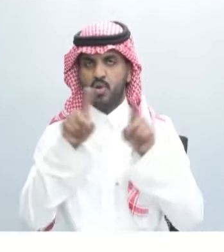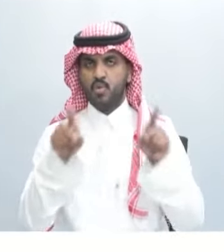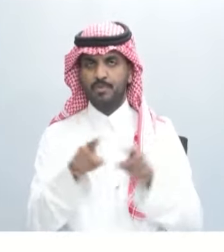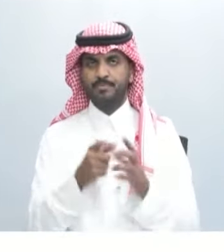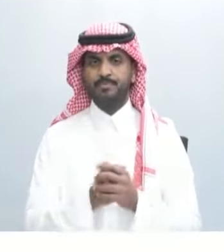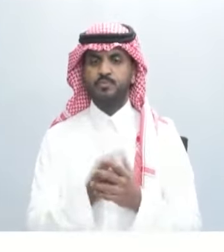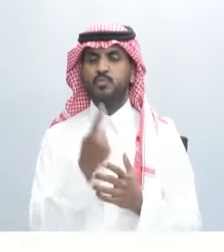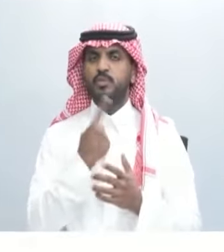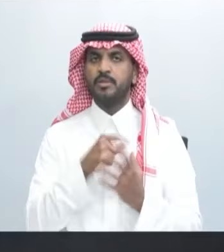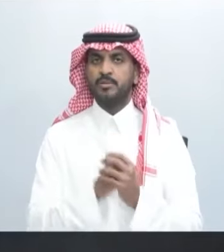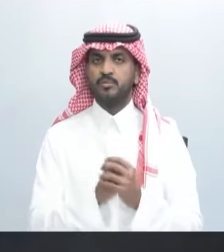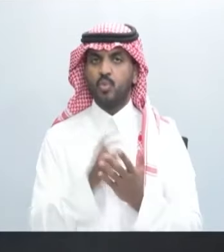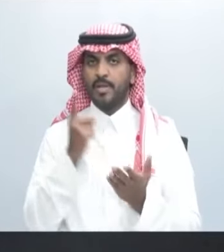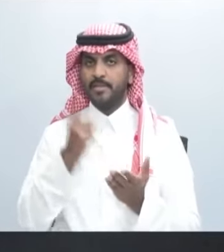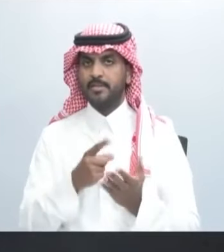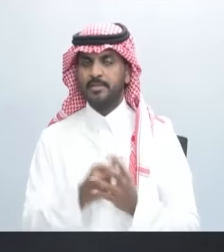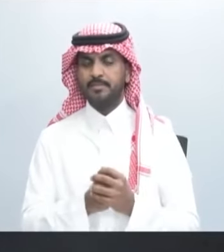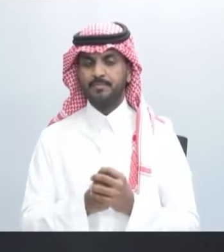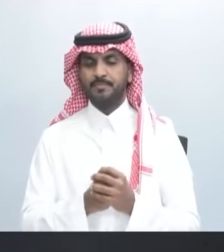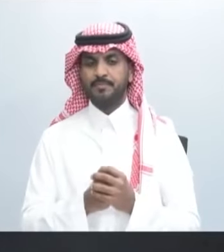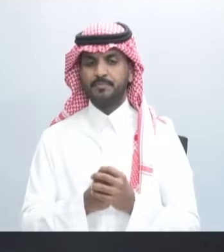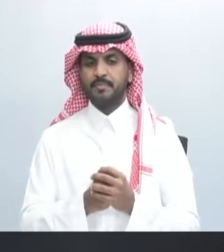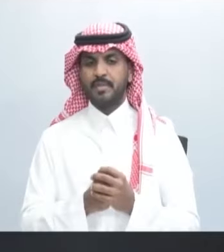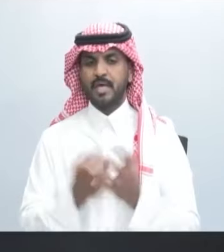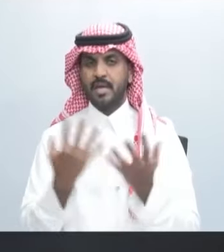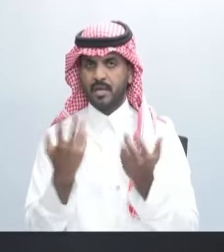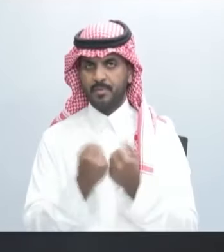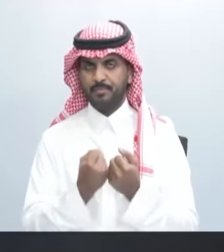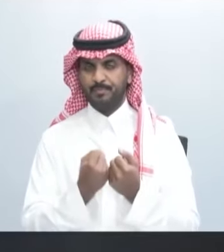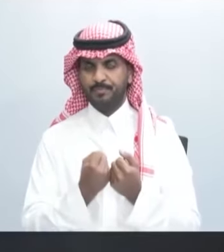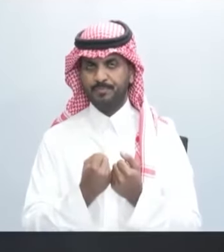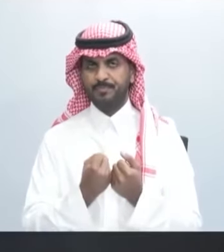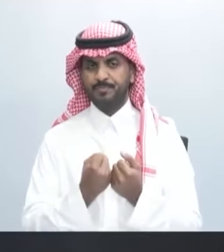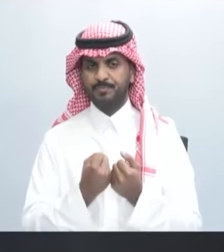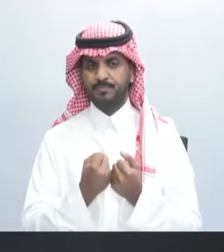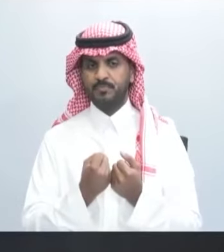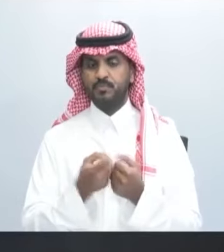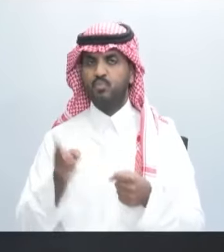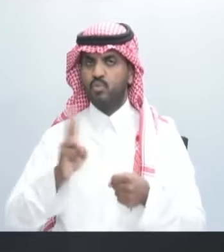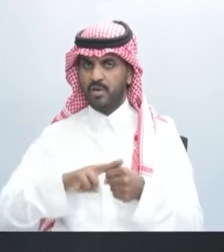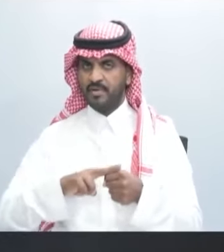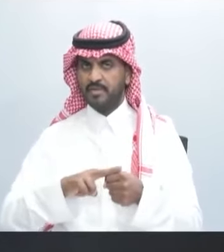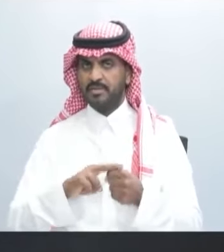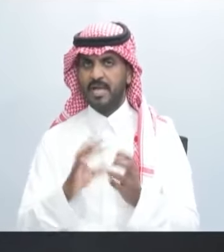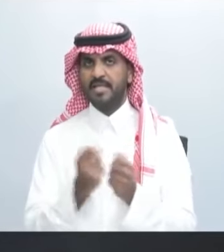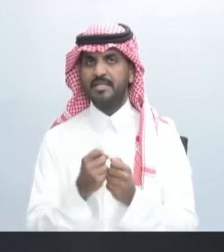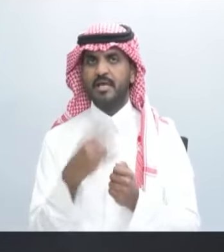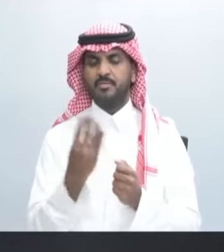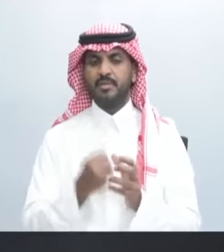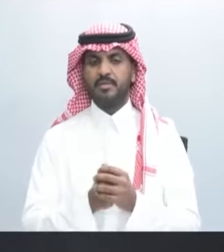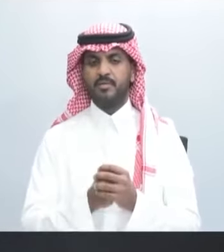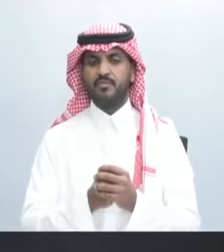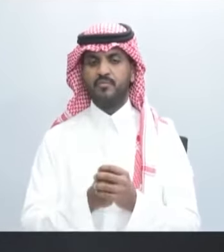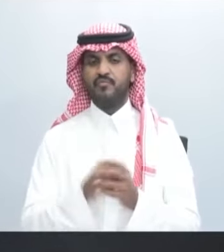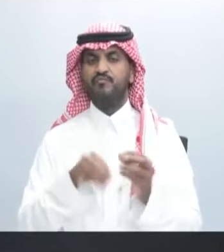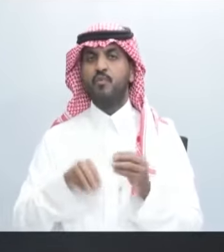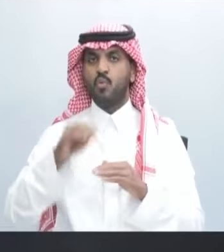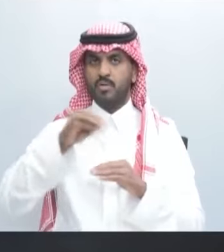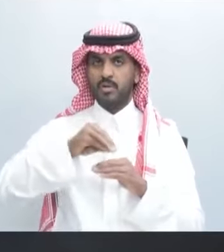وبناتي نريد ان نحدد الاعداد التي نراها انها مضاعفات العدد اربعه ضعف فوقها